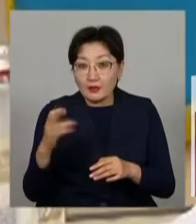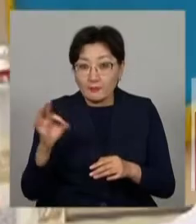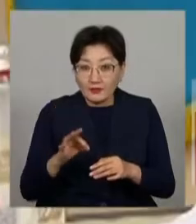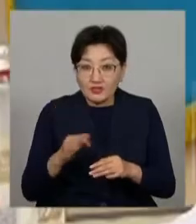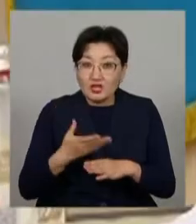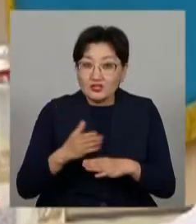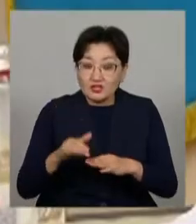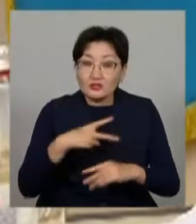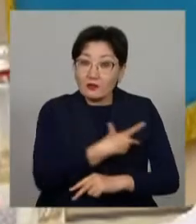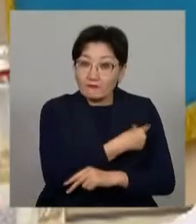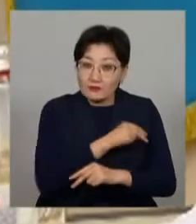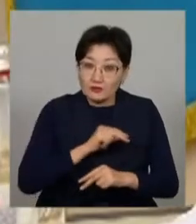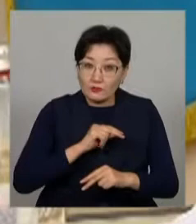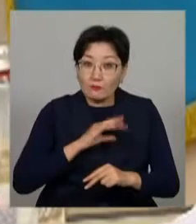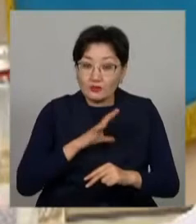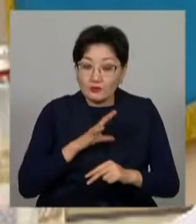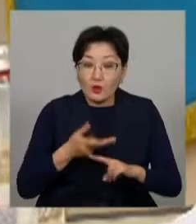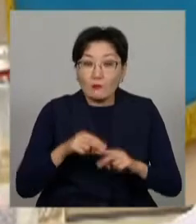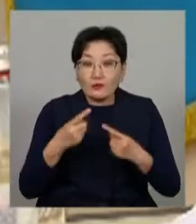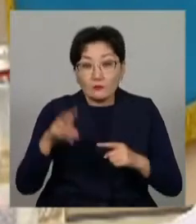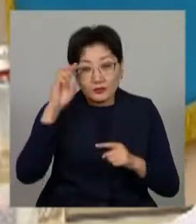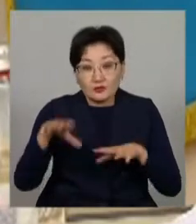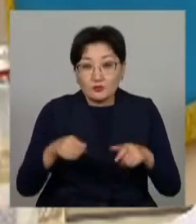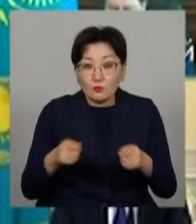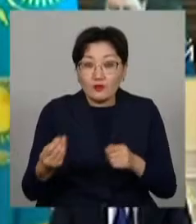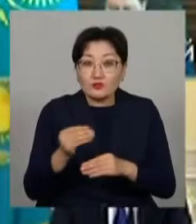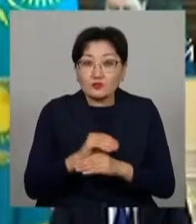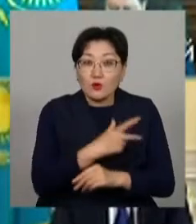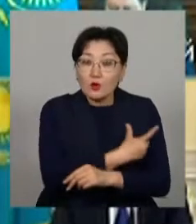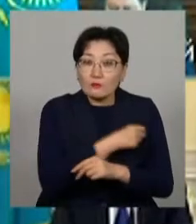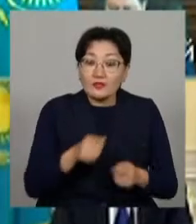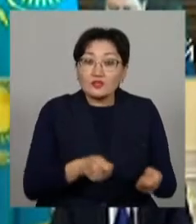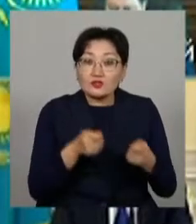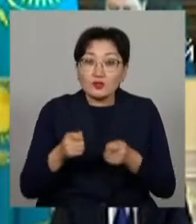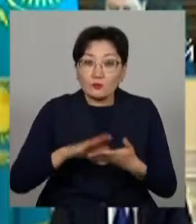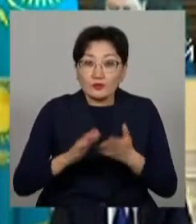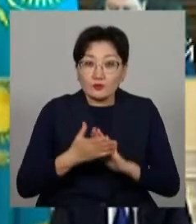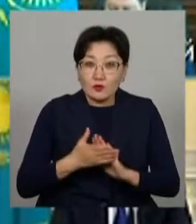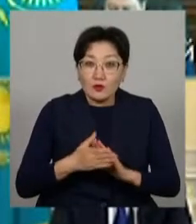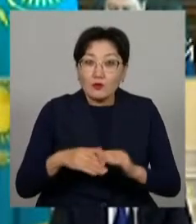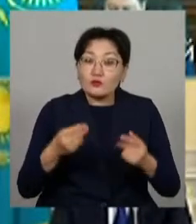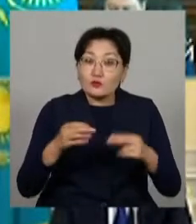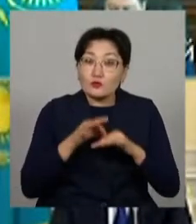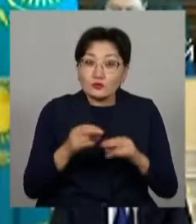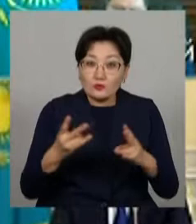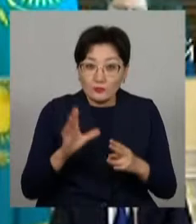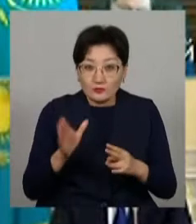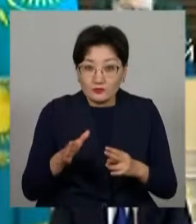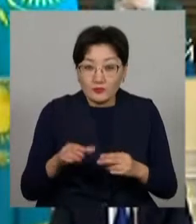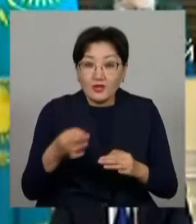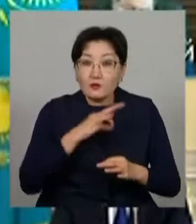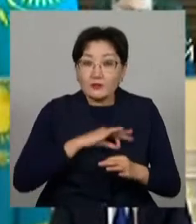бөлігі вакциналған. Ендігі маған өзге мемлекеттердің басшыларымен қосымша вакцина жеткізуге қатысты келісуге тура келеді. Біз жедел жеткізілім үшін